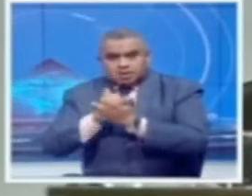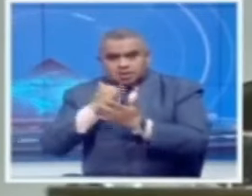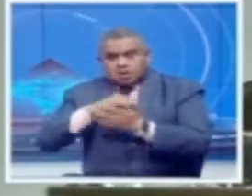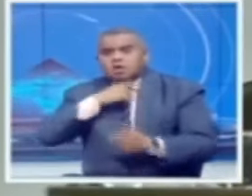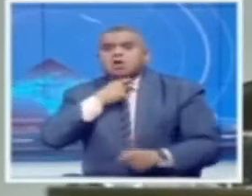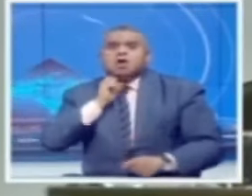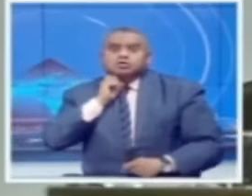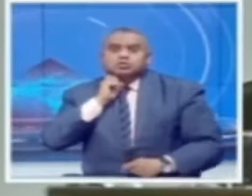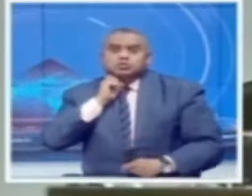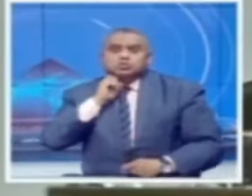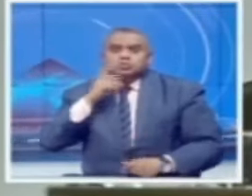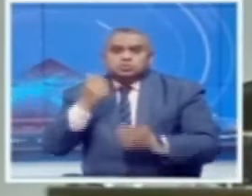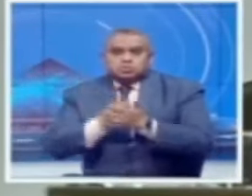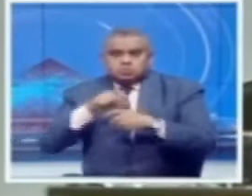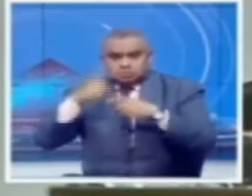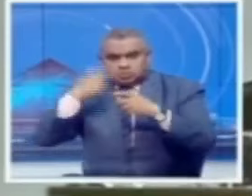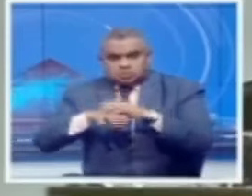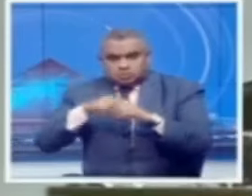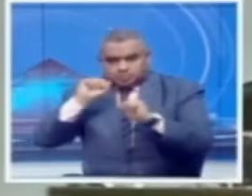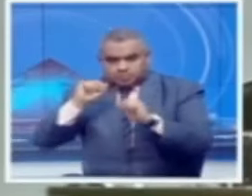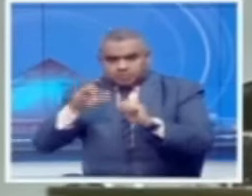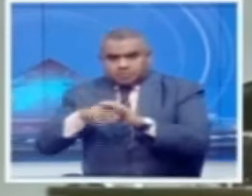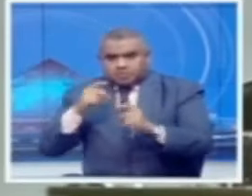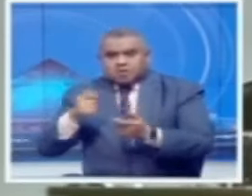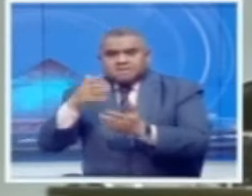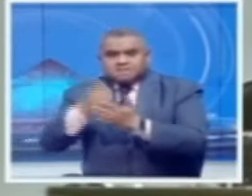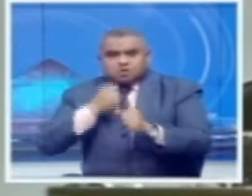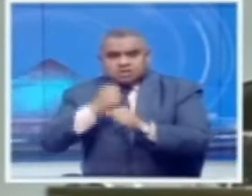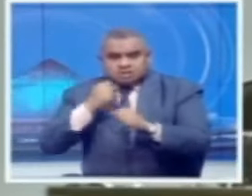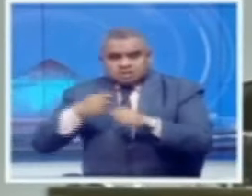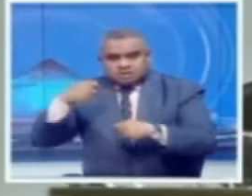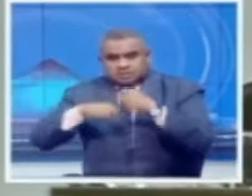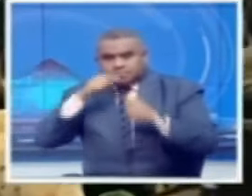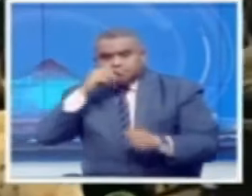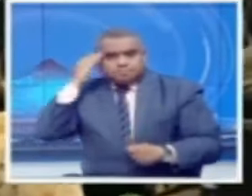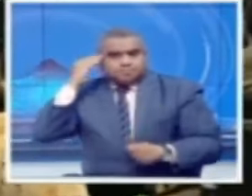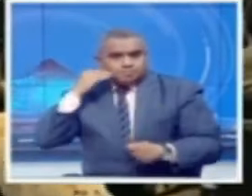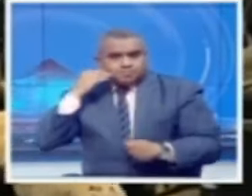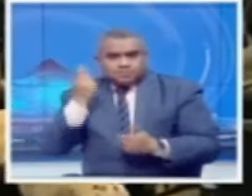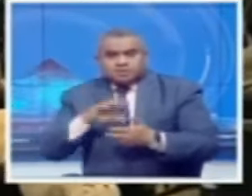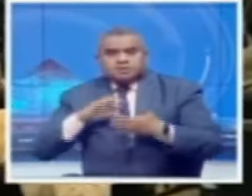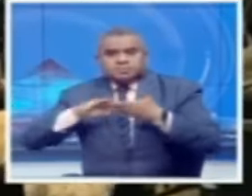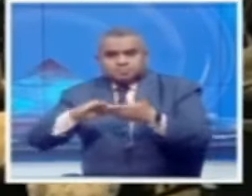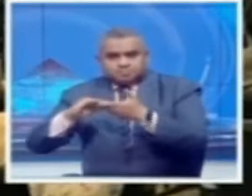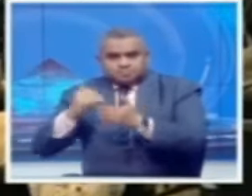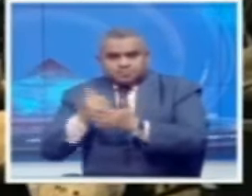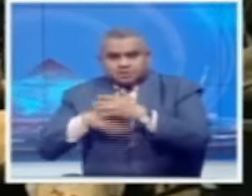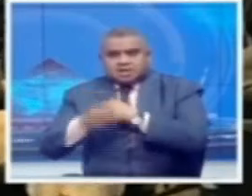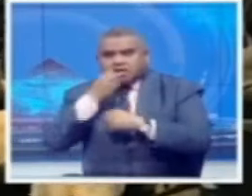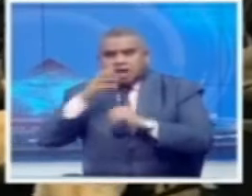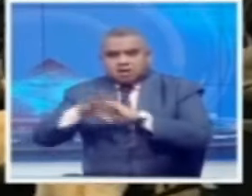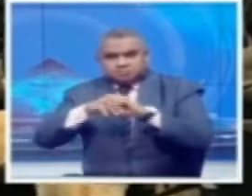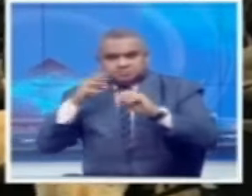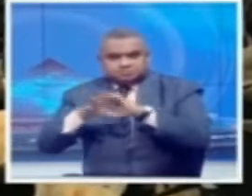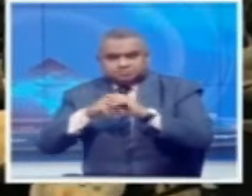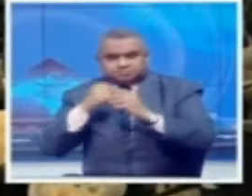وغرب القاهرة، بالإضافة إلى مشروع خلق فرص اقتصادية للنساء والشباب لتعزيز الأمن الغذائي من